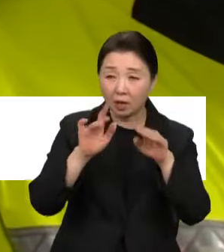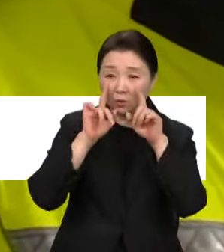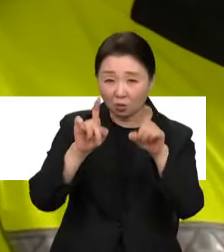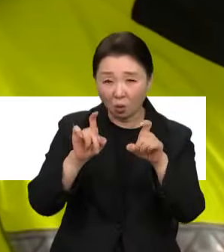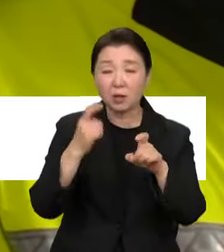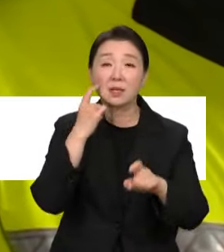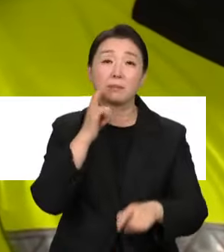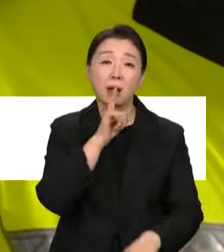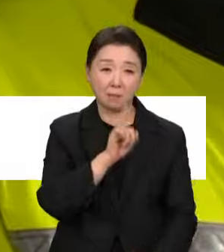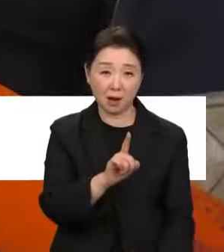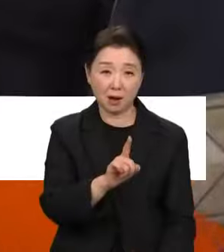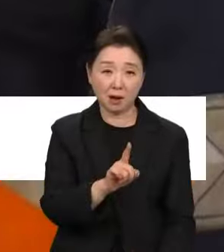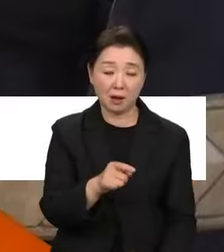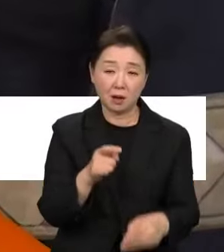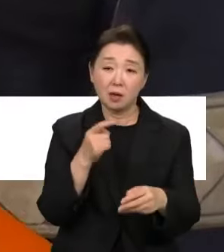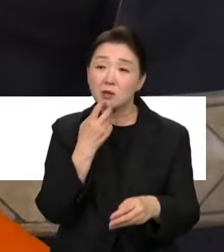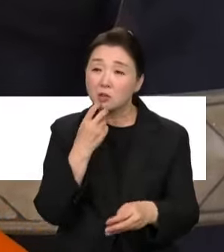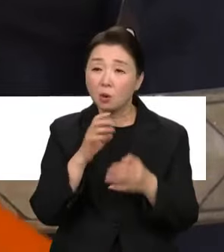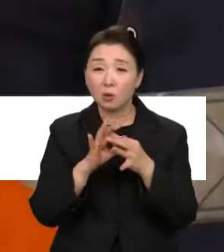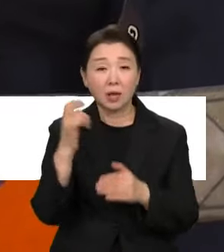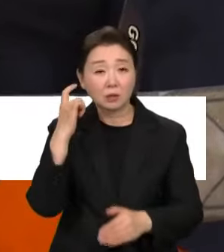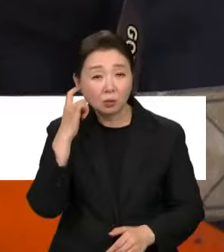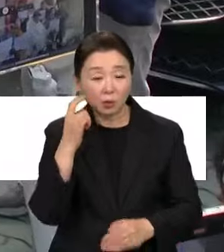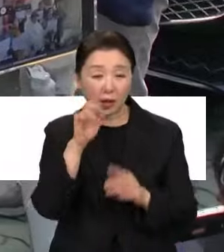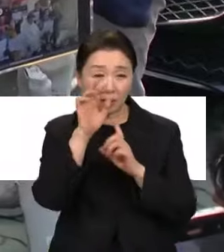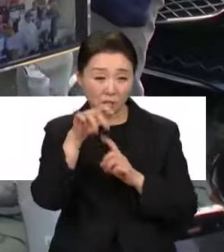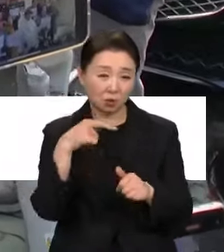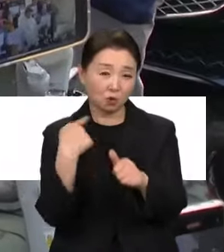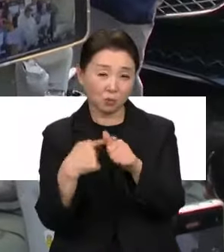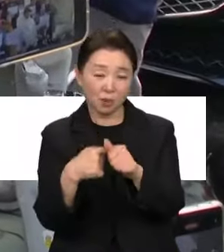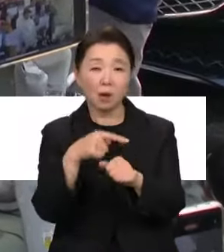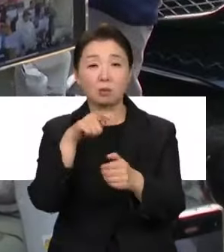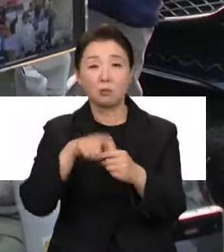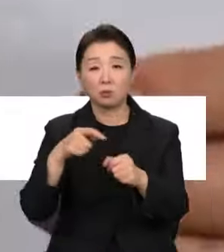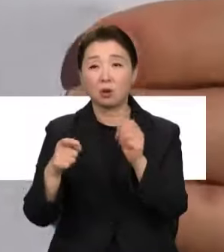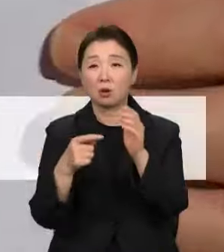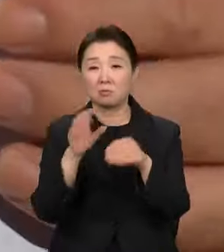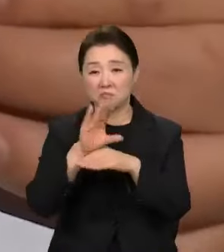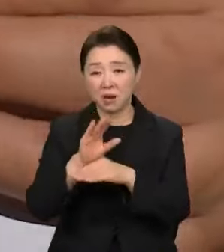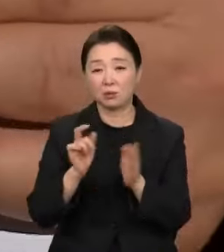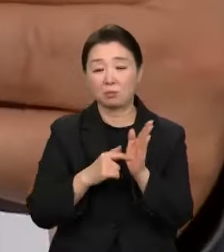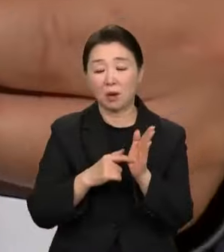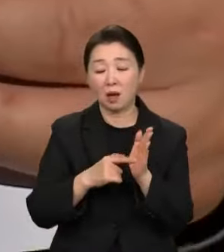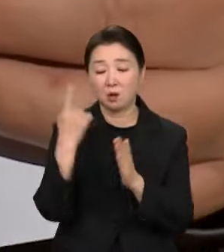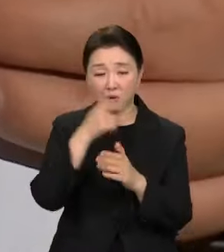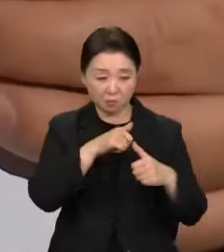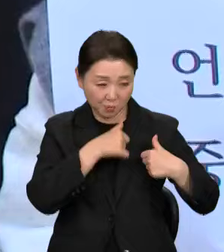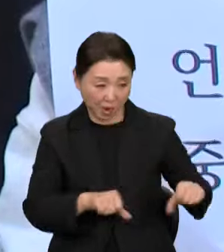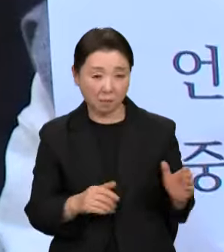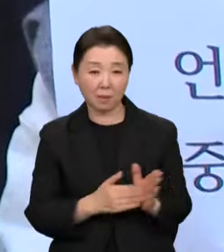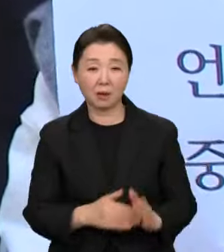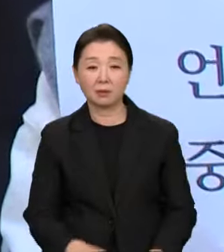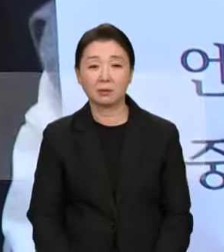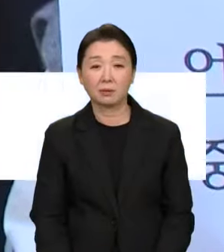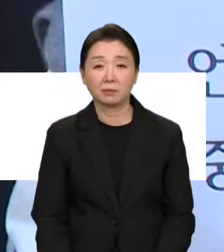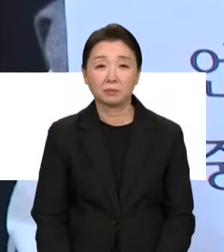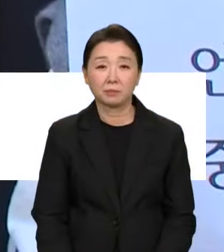표현했습니다. 서울의 소리가 이철규 의원을 비방할 목적으로 방송하고 명예를 훼손했다고도 적혀 있었습니다.